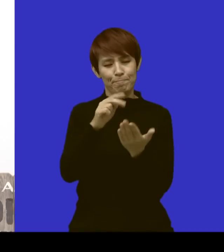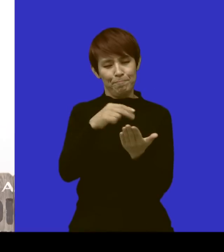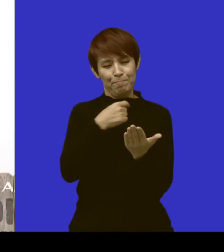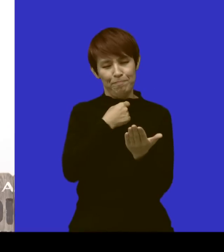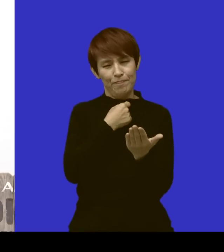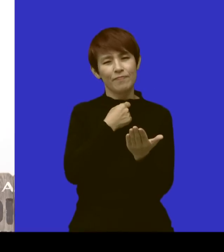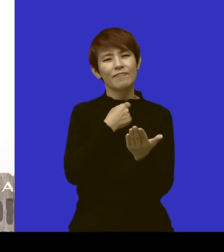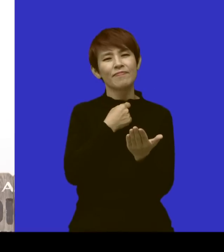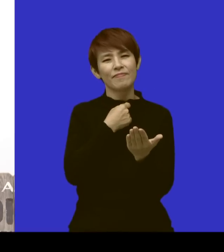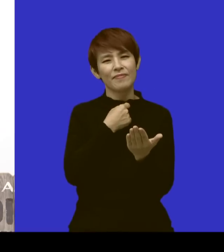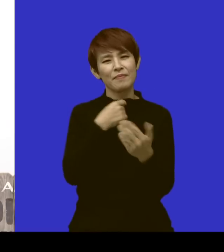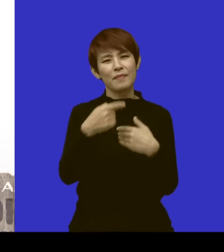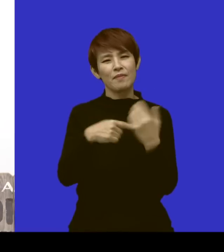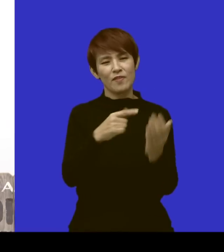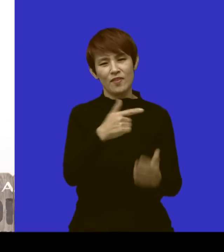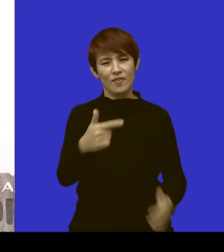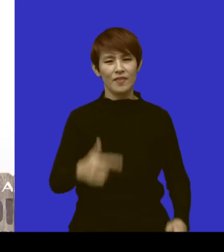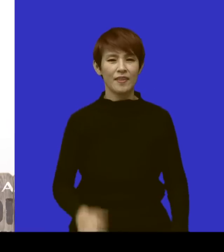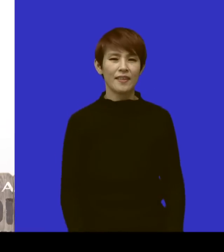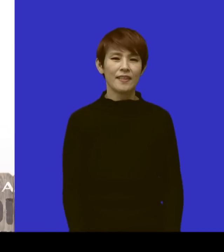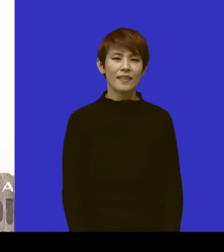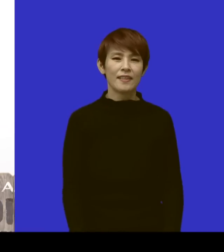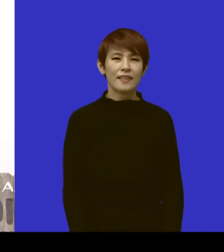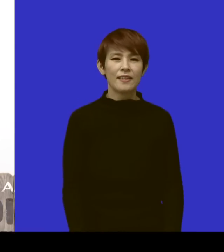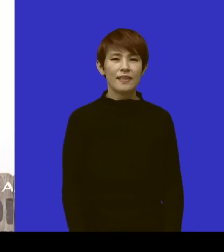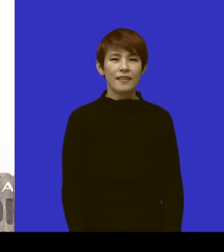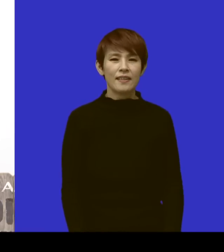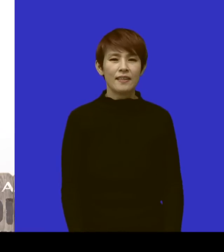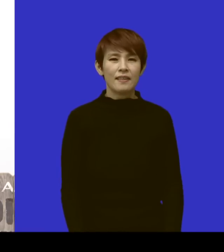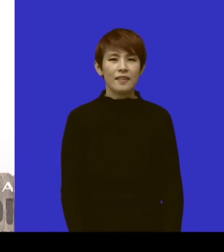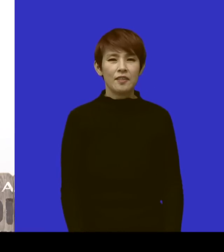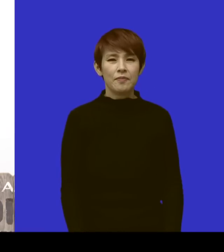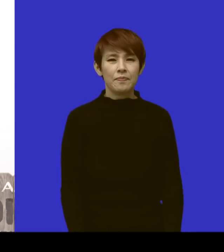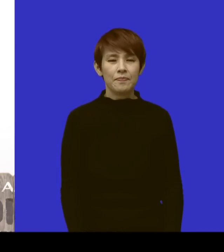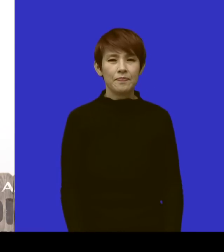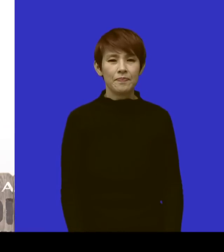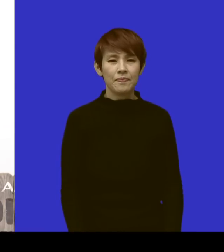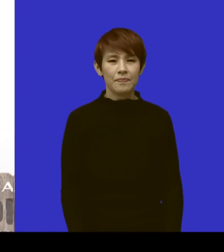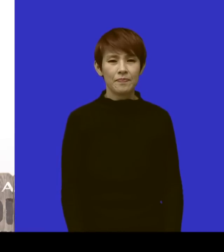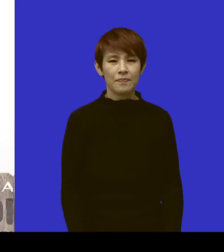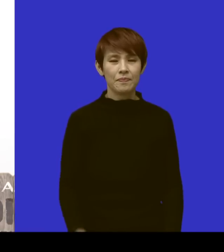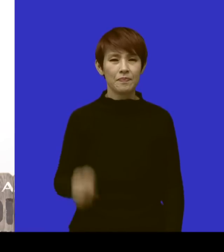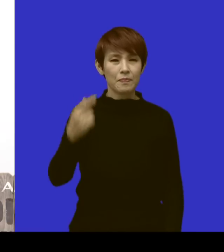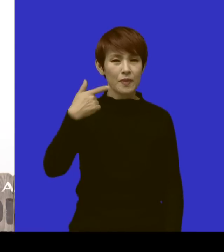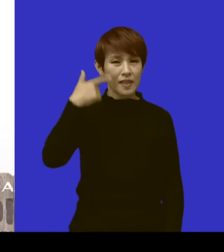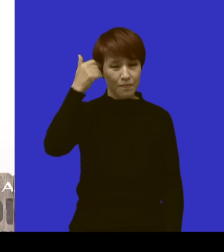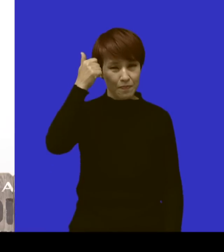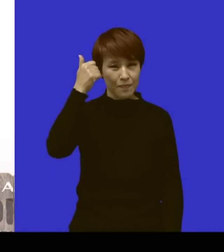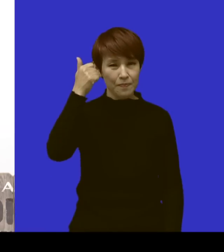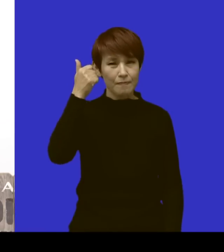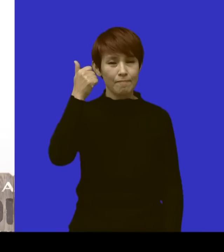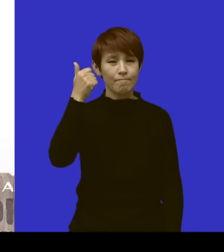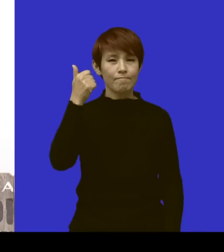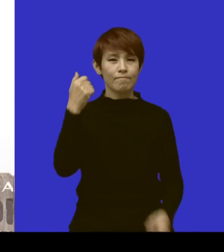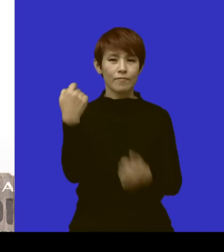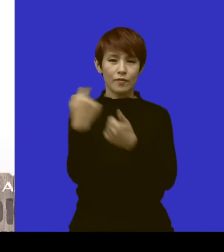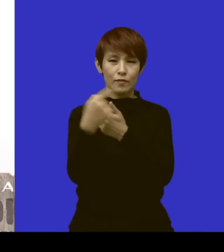네. 그리고 그 가운데 이제 그분께서 정리해서 알려주시고 하는